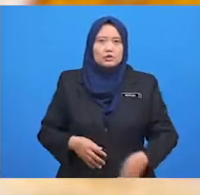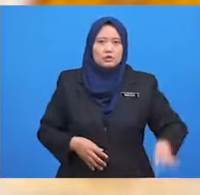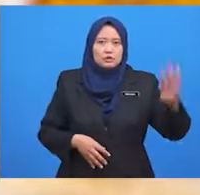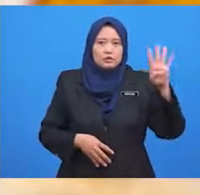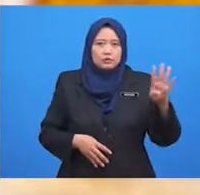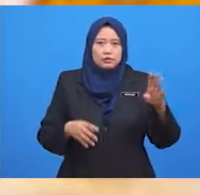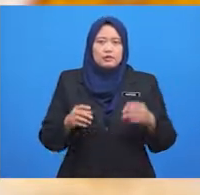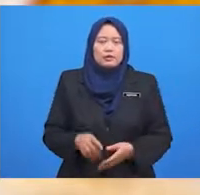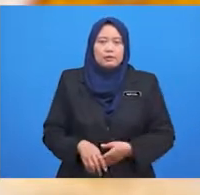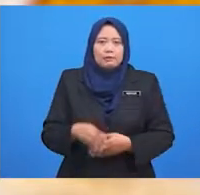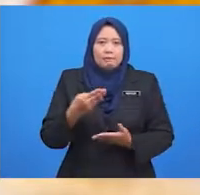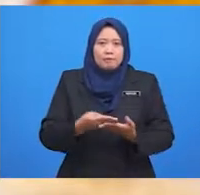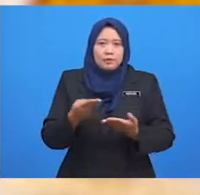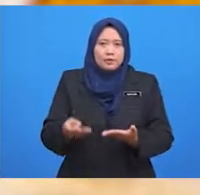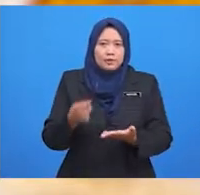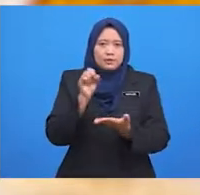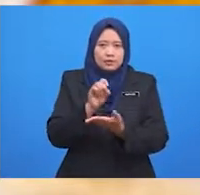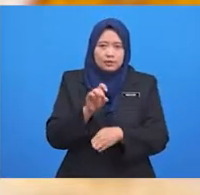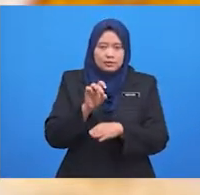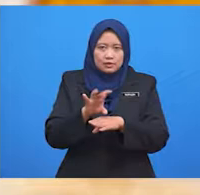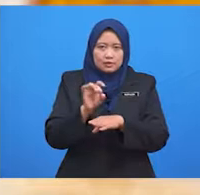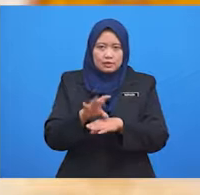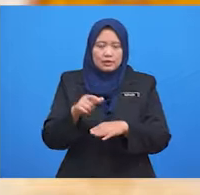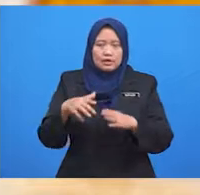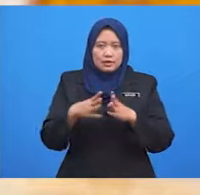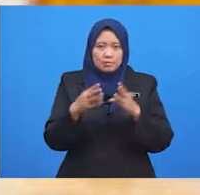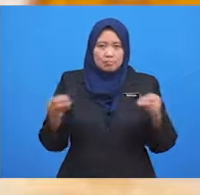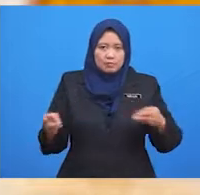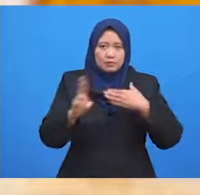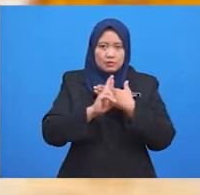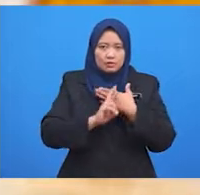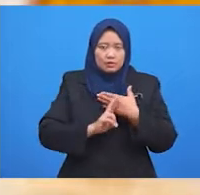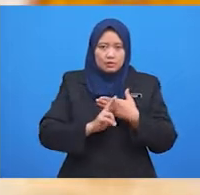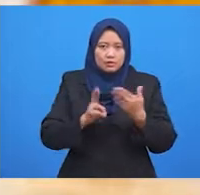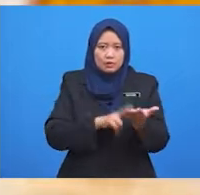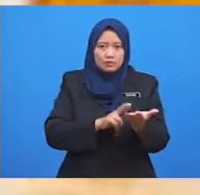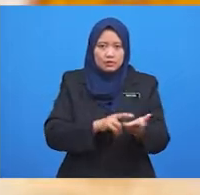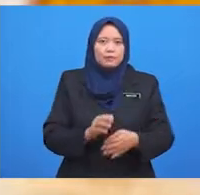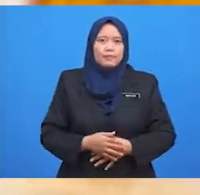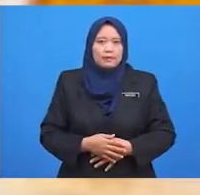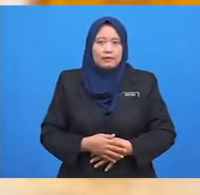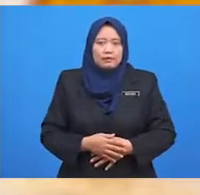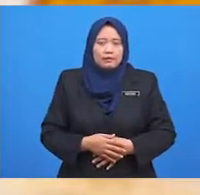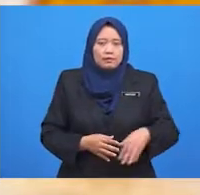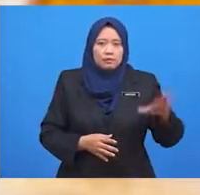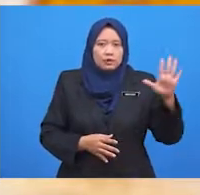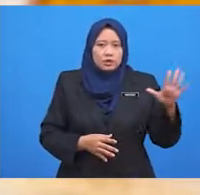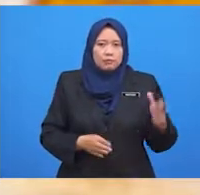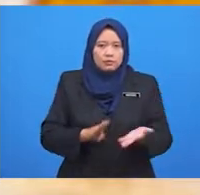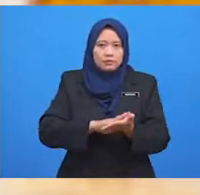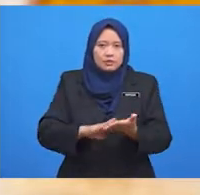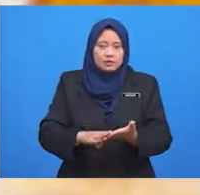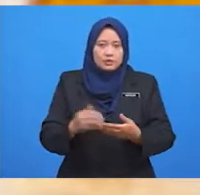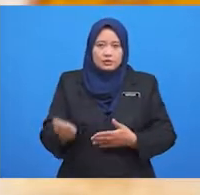Memberikan khidmat nasihat penjagaan selepas rawatan. 5. Bersihkan aksesori mesin.